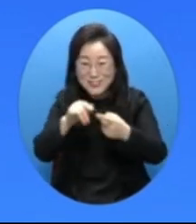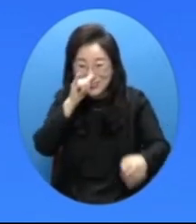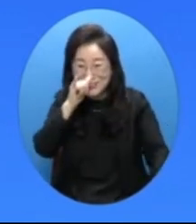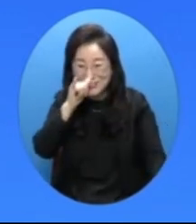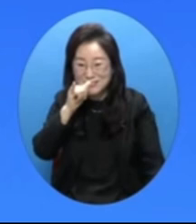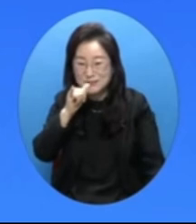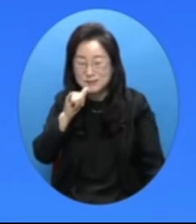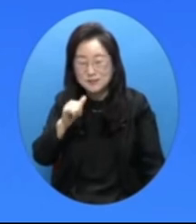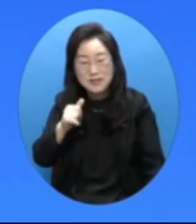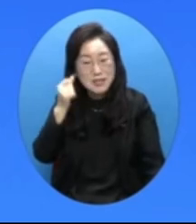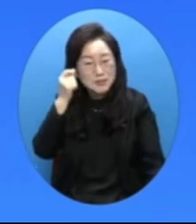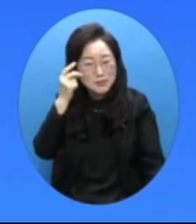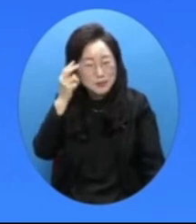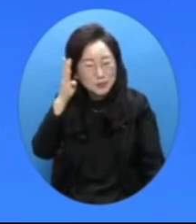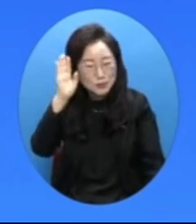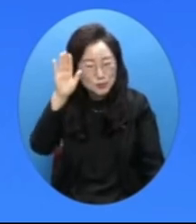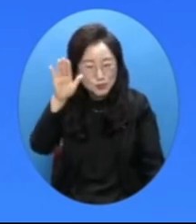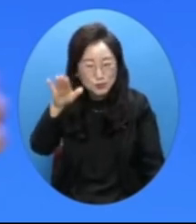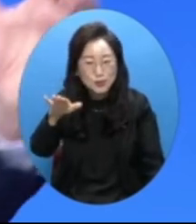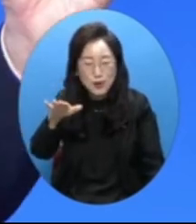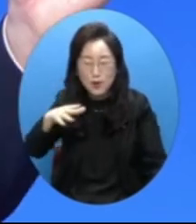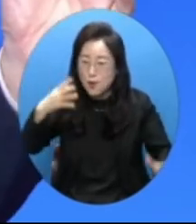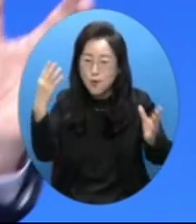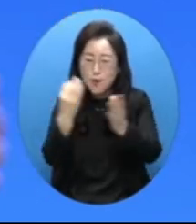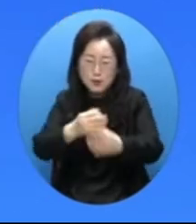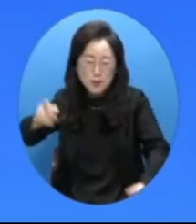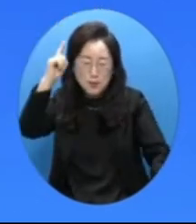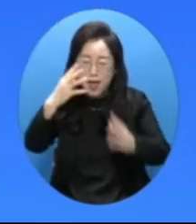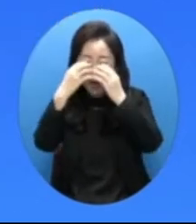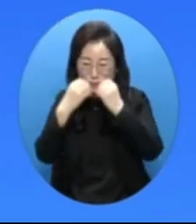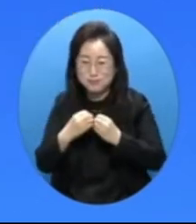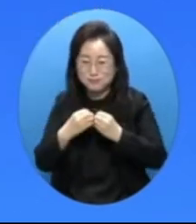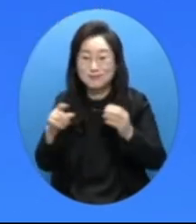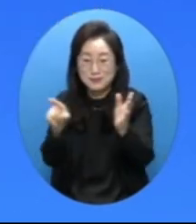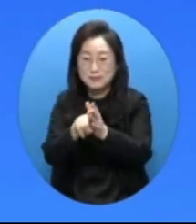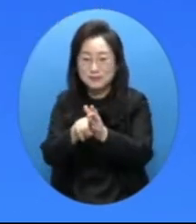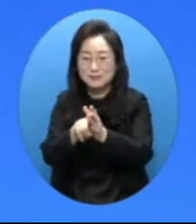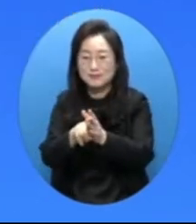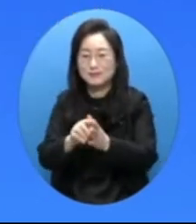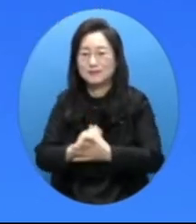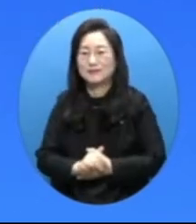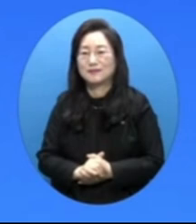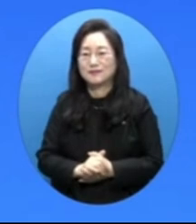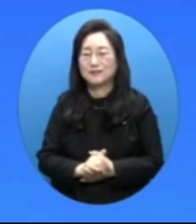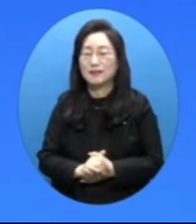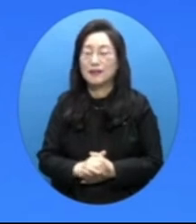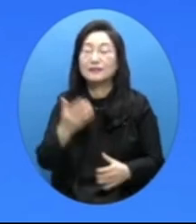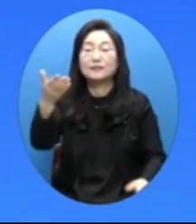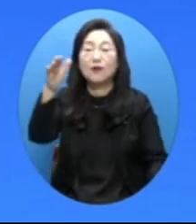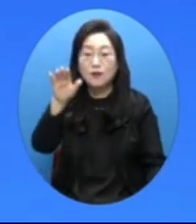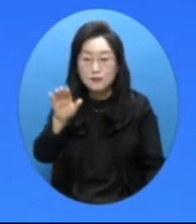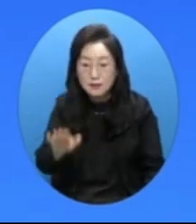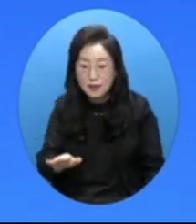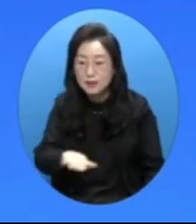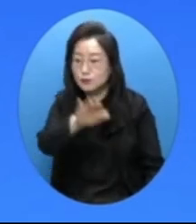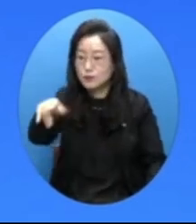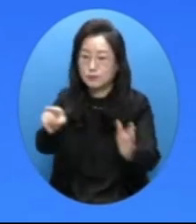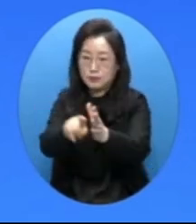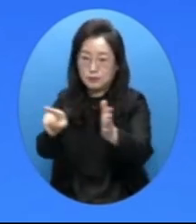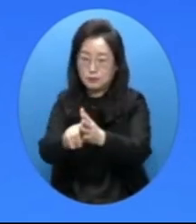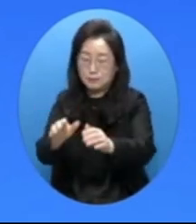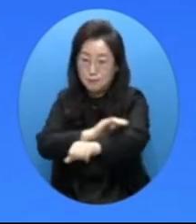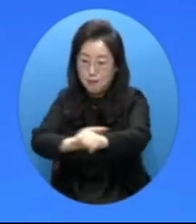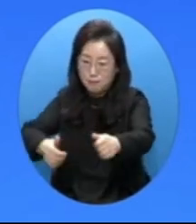이것도 이제 한 두어 달 지나면 우리가 완전히 마스크에 해방될 줄로 믿습니다 그러나 우리는 믿음으로 잘